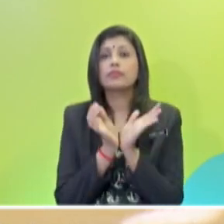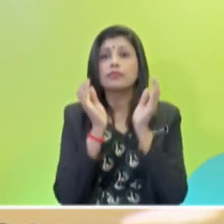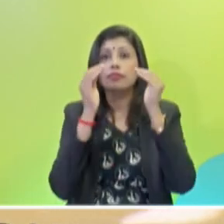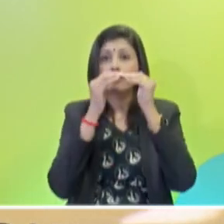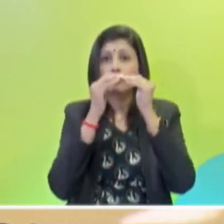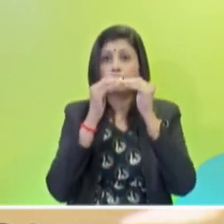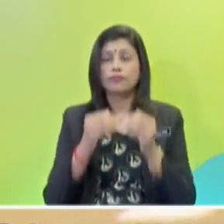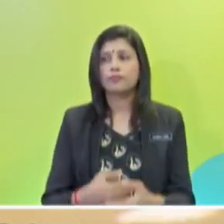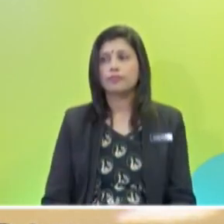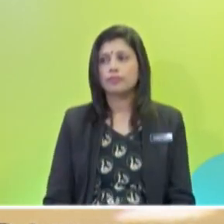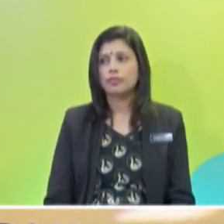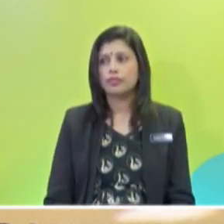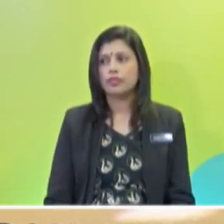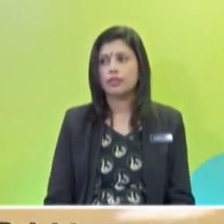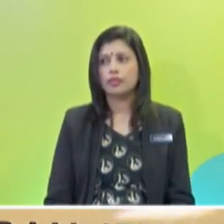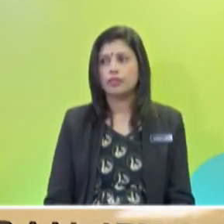Sini.